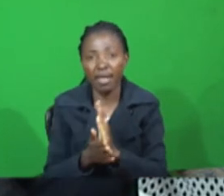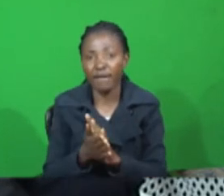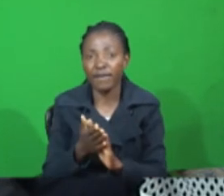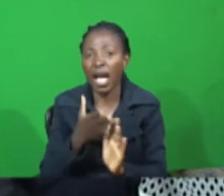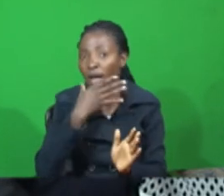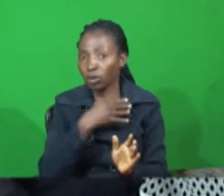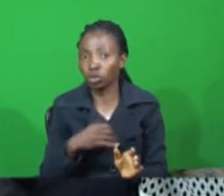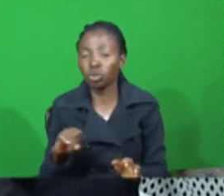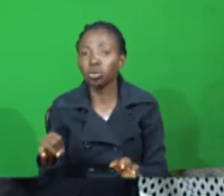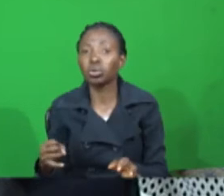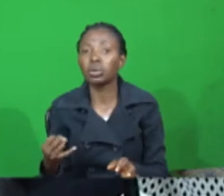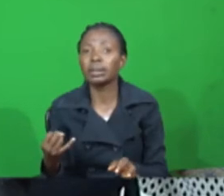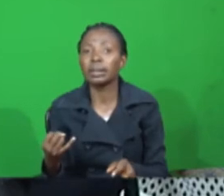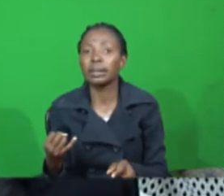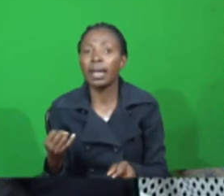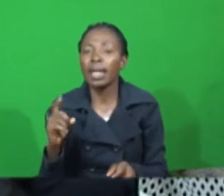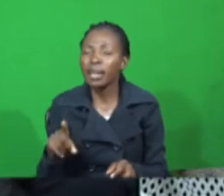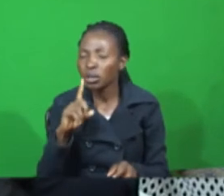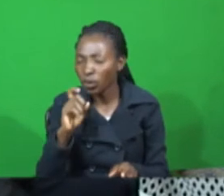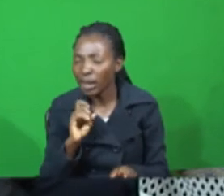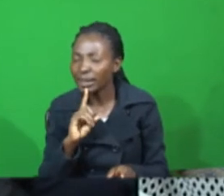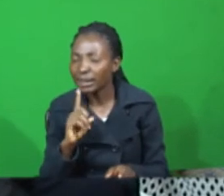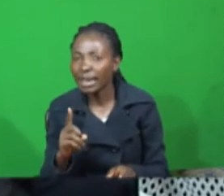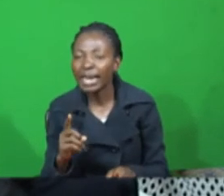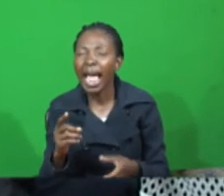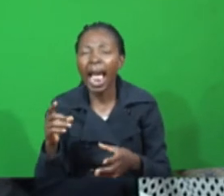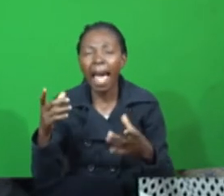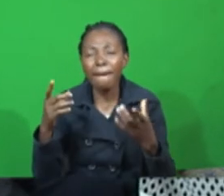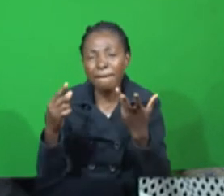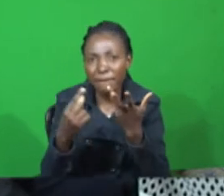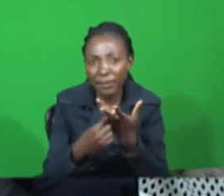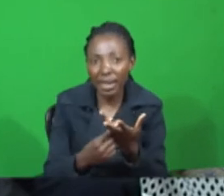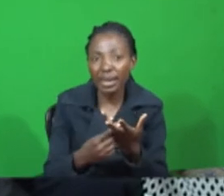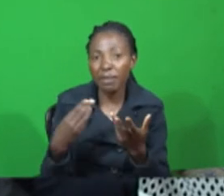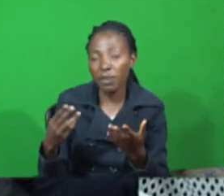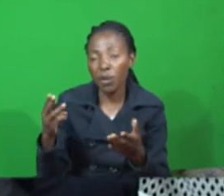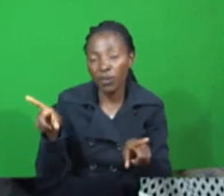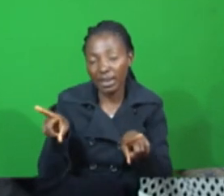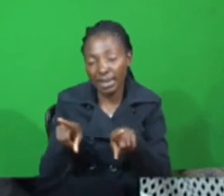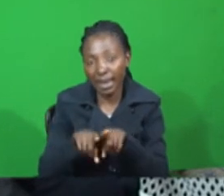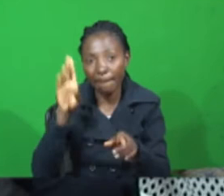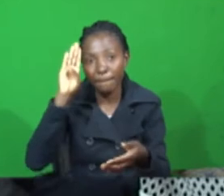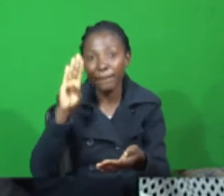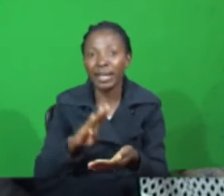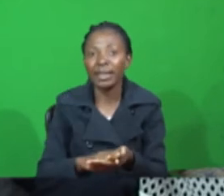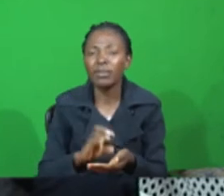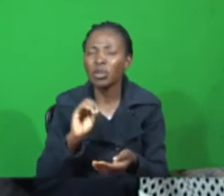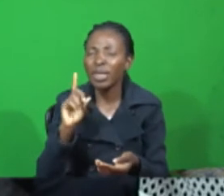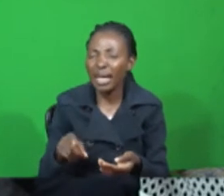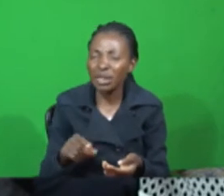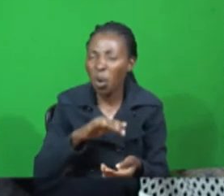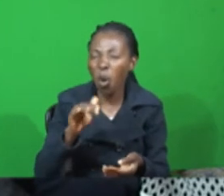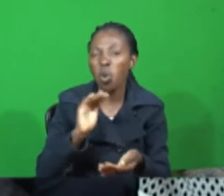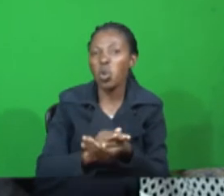vasiri vaIsraeri. Tamari vanga vasiri. Ndosaka pachinzi roora naiva nekutenda kwakafanana. Kuti pasauye dzimwe hunhu nedzimwe